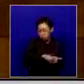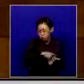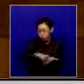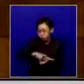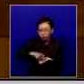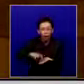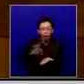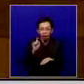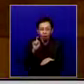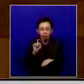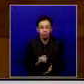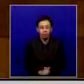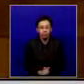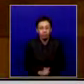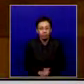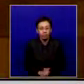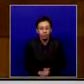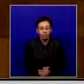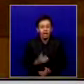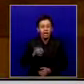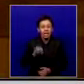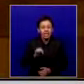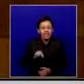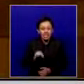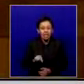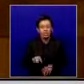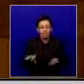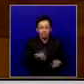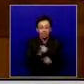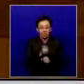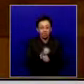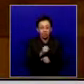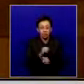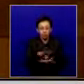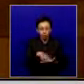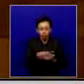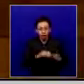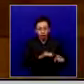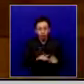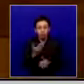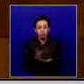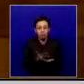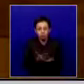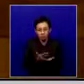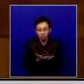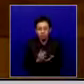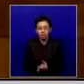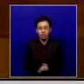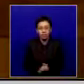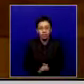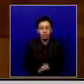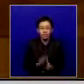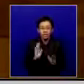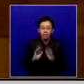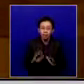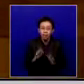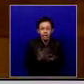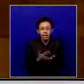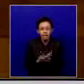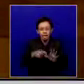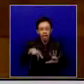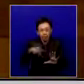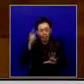าดนี้ฉะนั้นตรงนี้คือการเตรียมเรื่องเงินแล้วก็ประมาณกันว่าถ้าประมาณ 5,000 เนี่ยก็น่าจะ